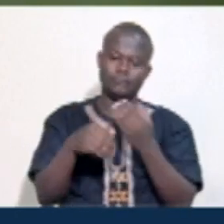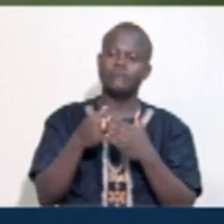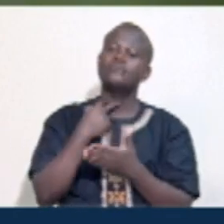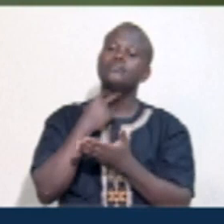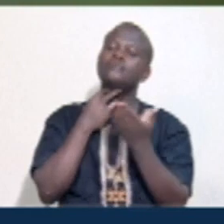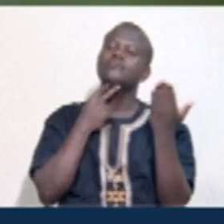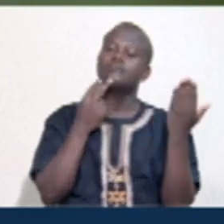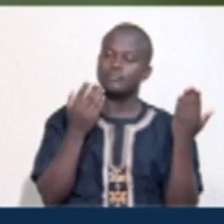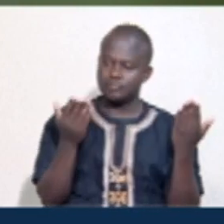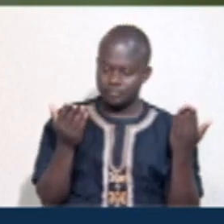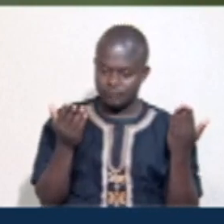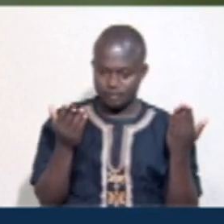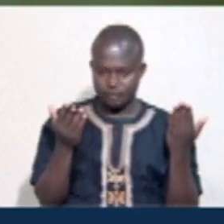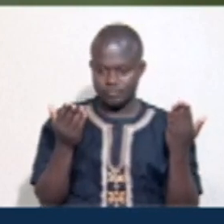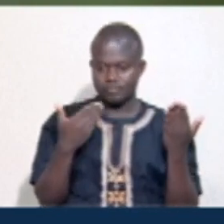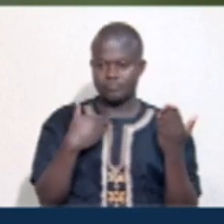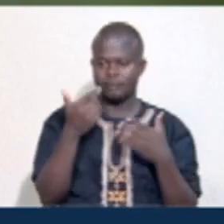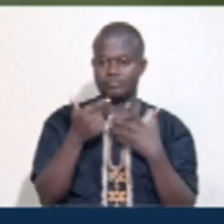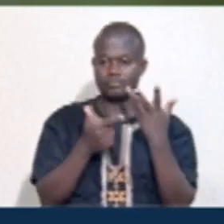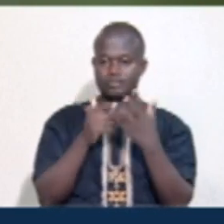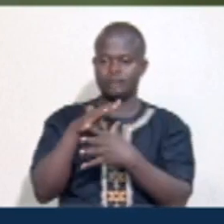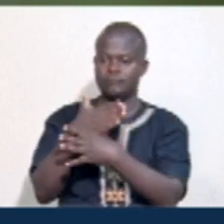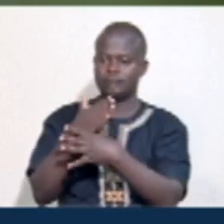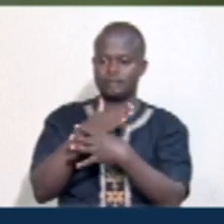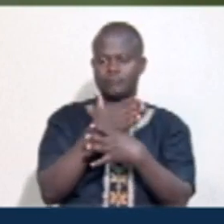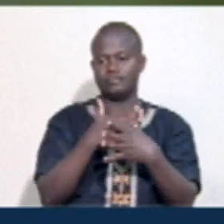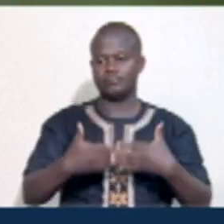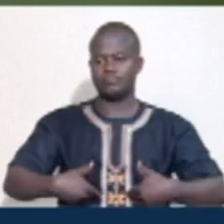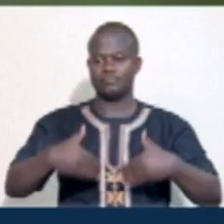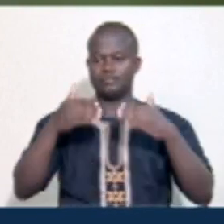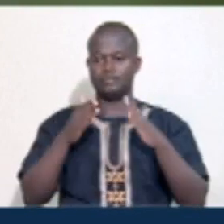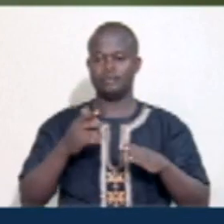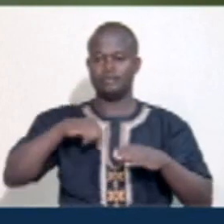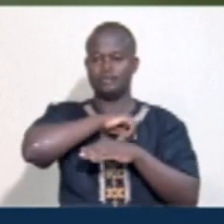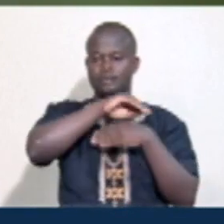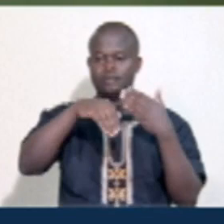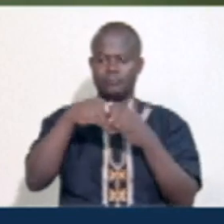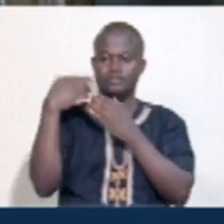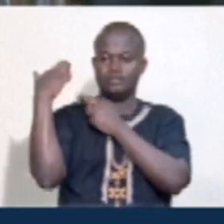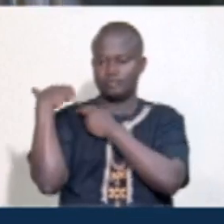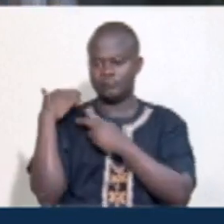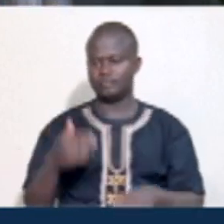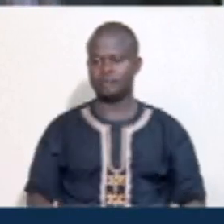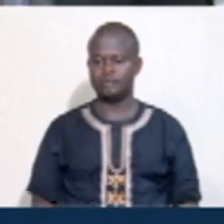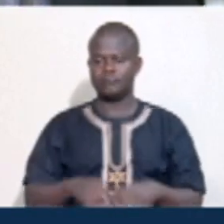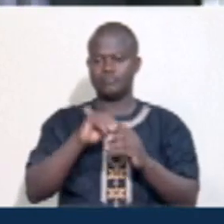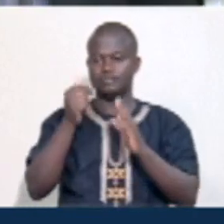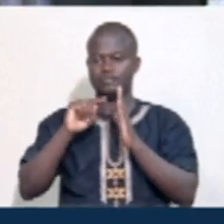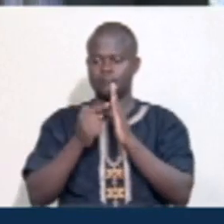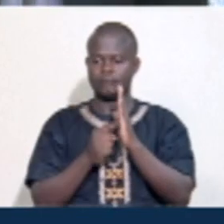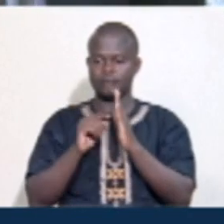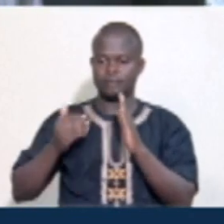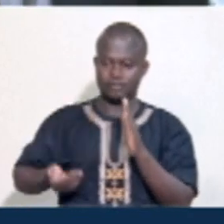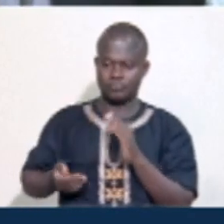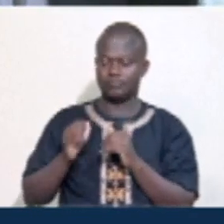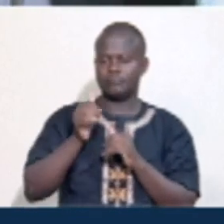amajwi mukagira ibyo musangiza urubyiruko twese dushinzwe. Indi ngingo Madamu Jeannette